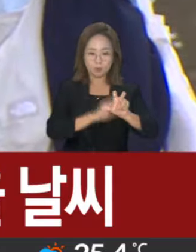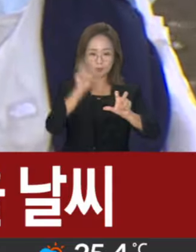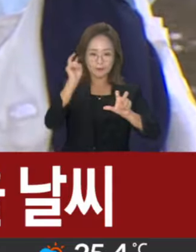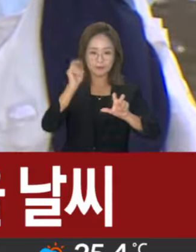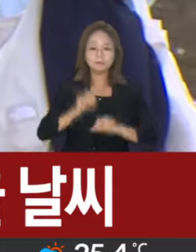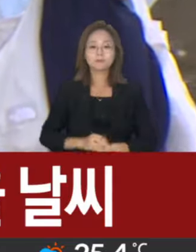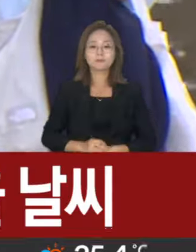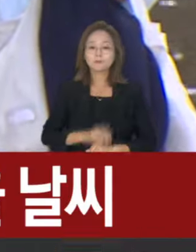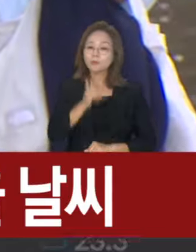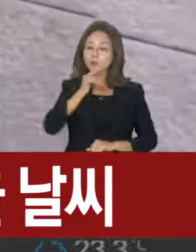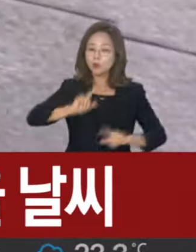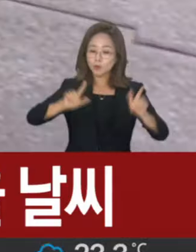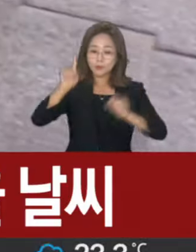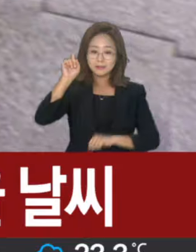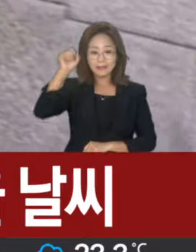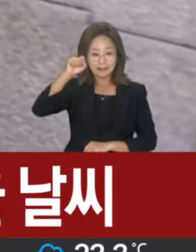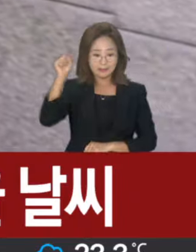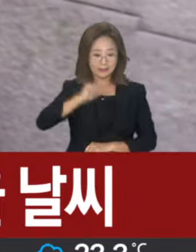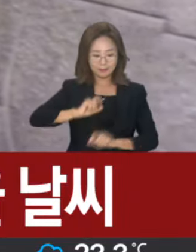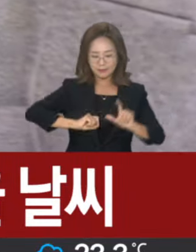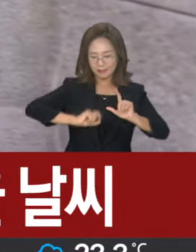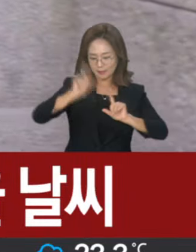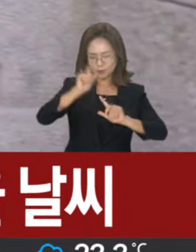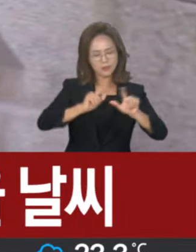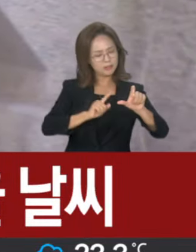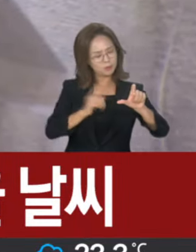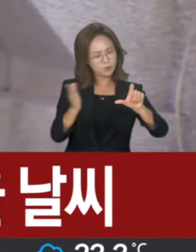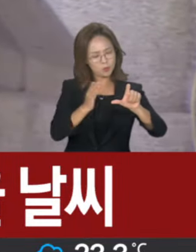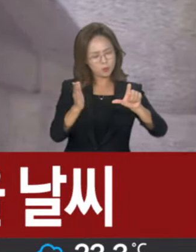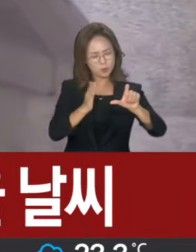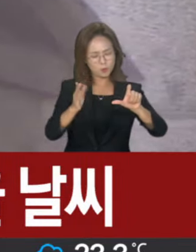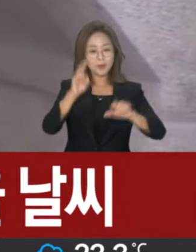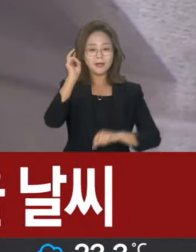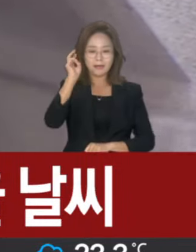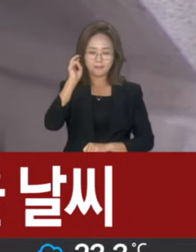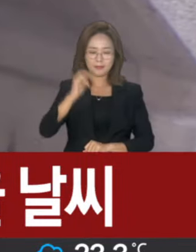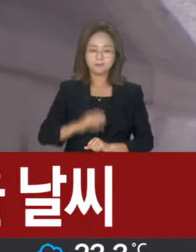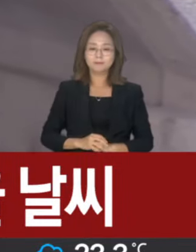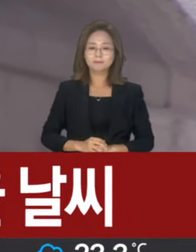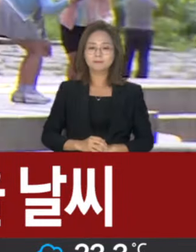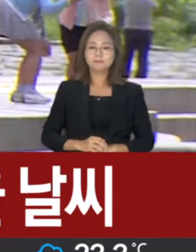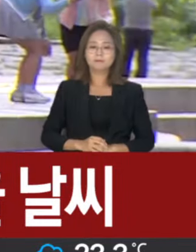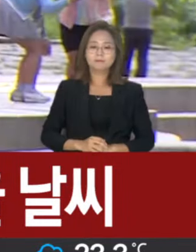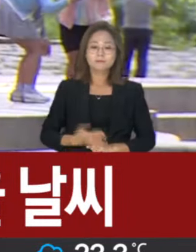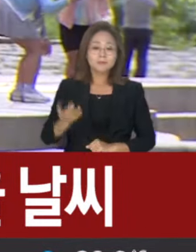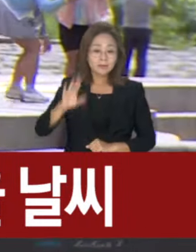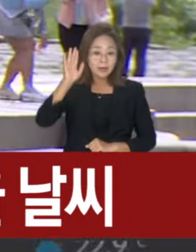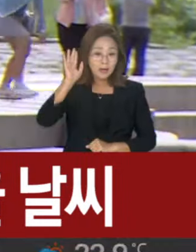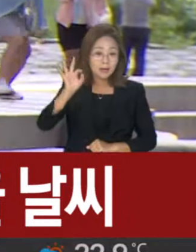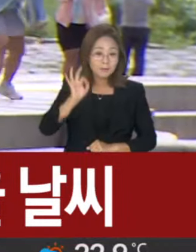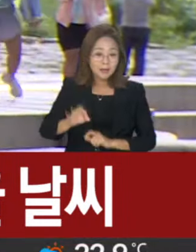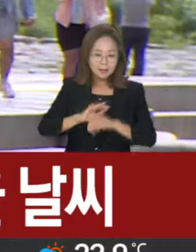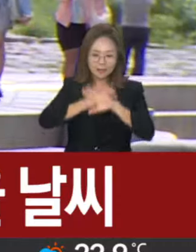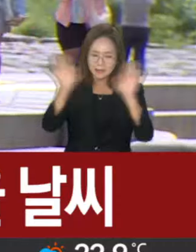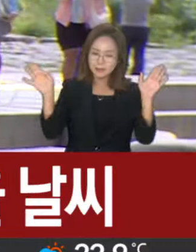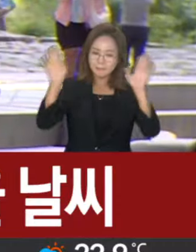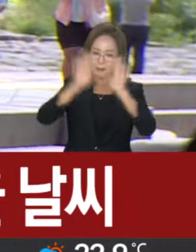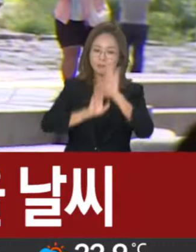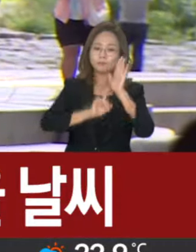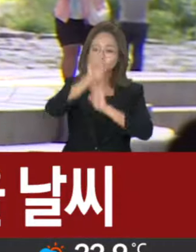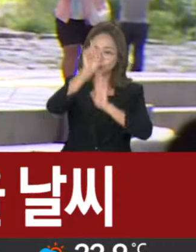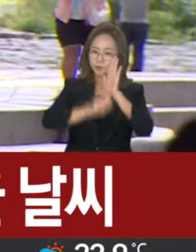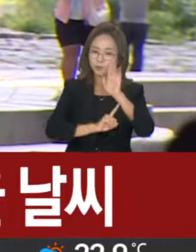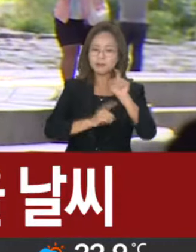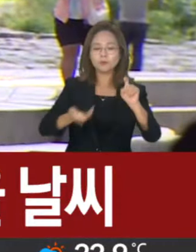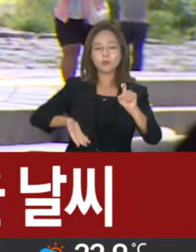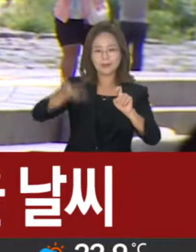예상됩니다. 월요일인 내일 아침도 대부분 지역이 15도 안팎으로 선선하게 출발할 텐데요. 당분간 이렇게 낮과 밤의 기온차가